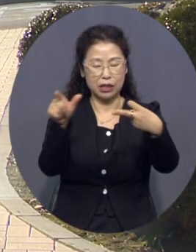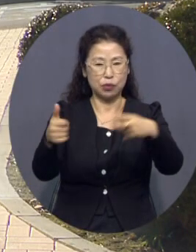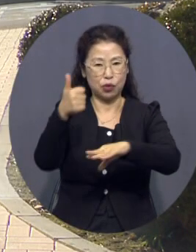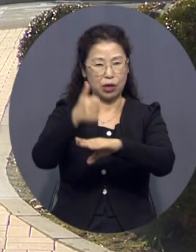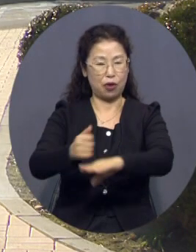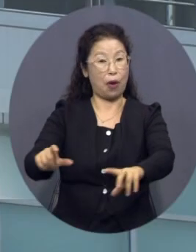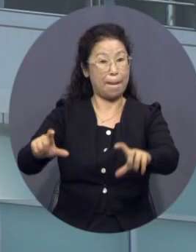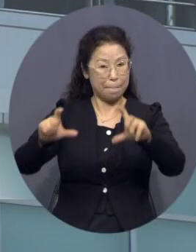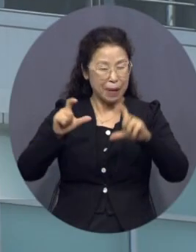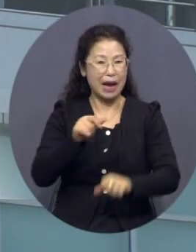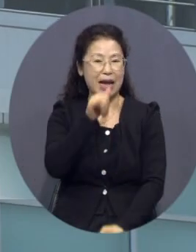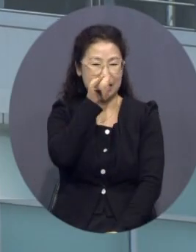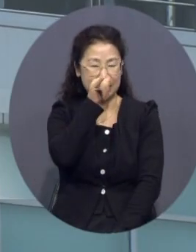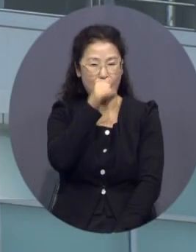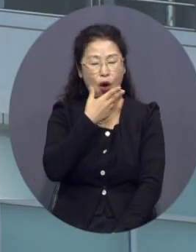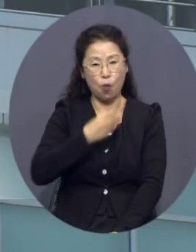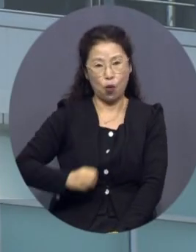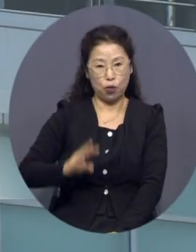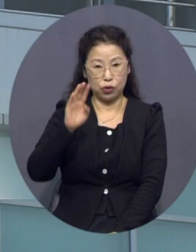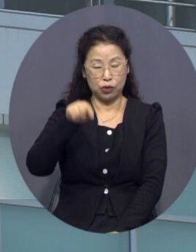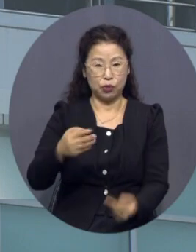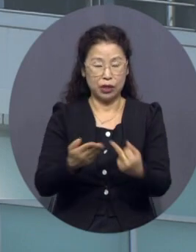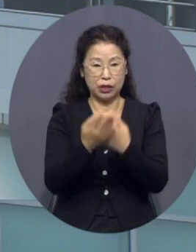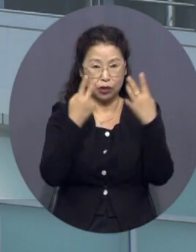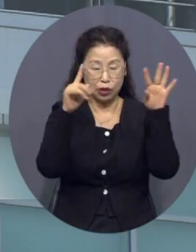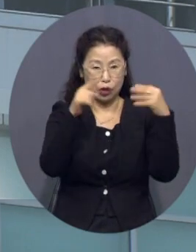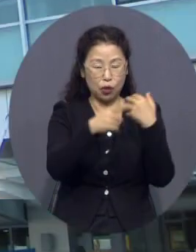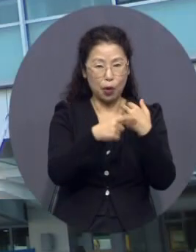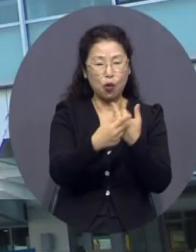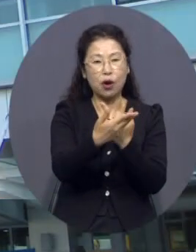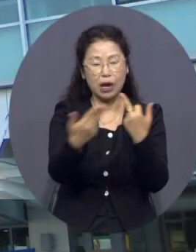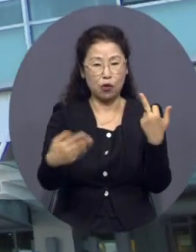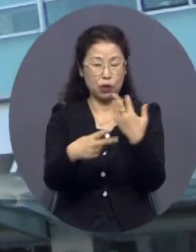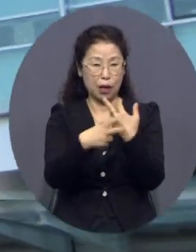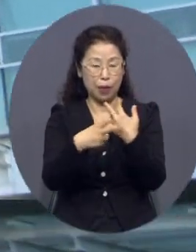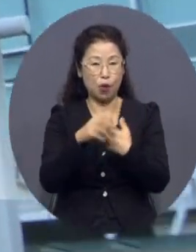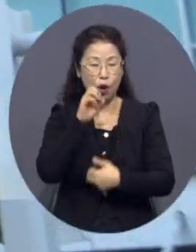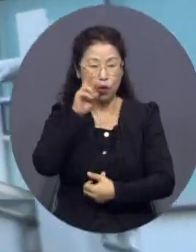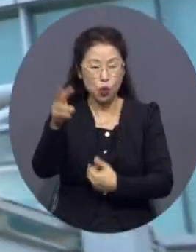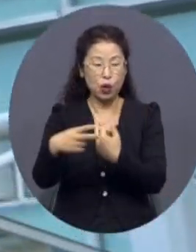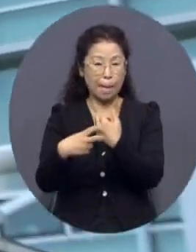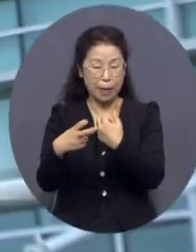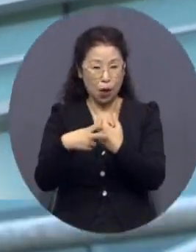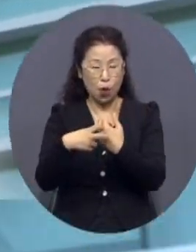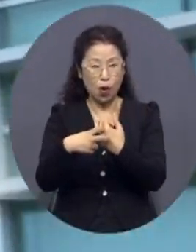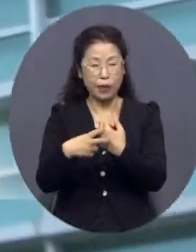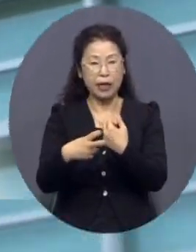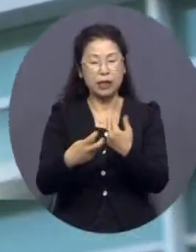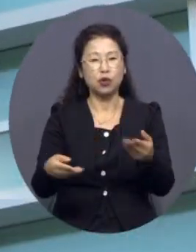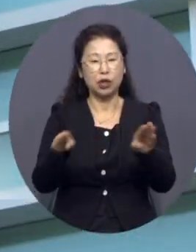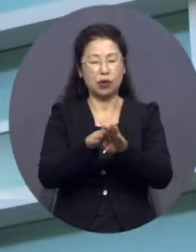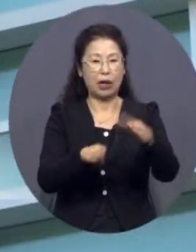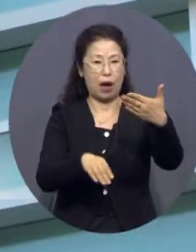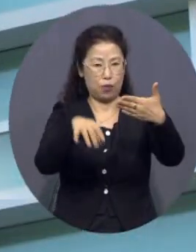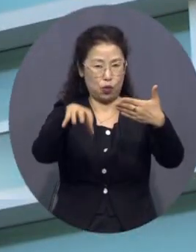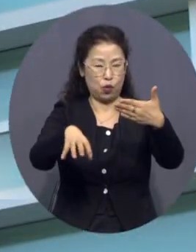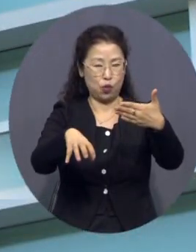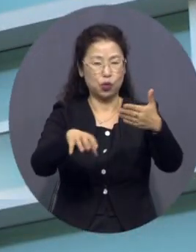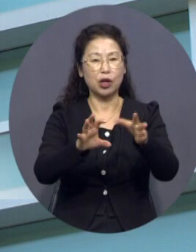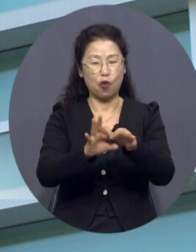전망입니다. 보건복지부는 제주대병원과 강원대병원, 용인세브란스병원 등 의료기관 9곳에